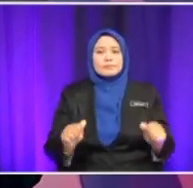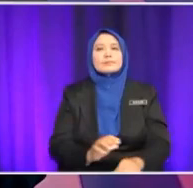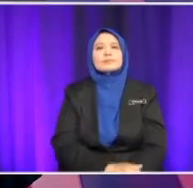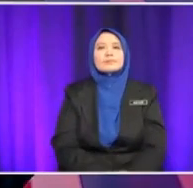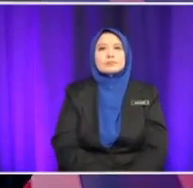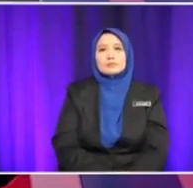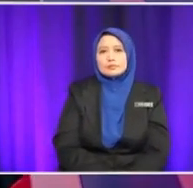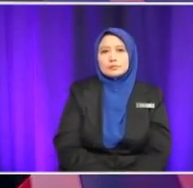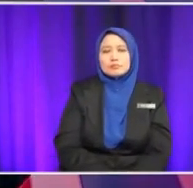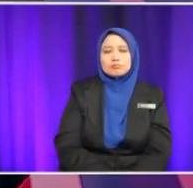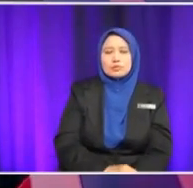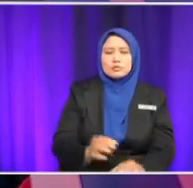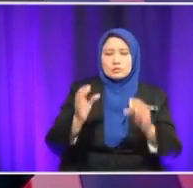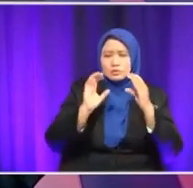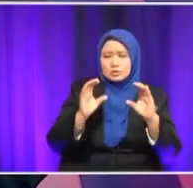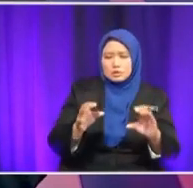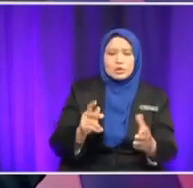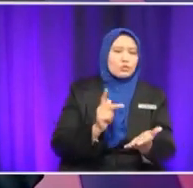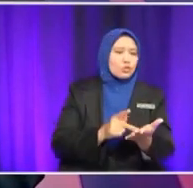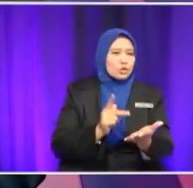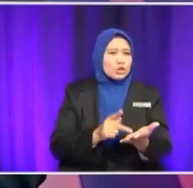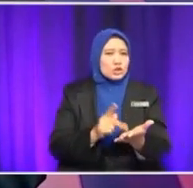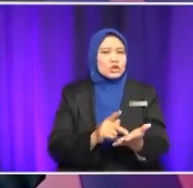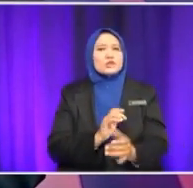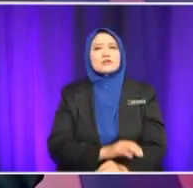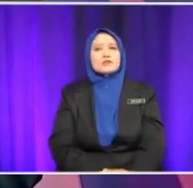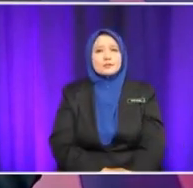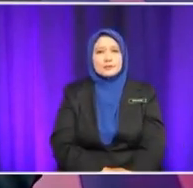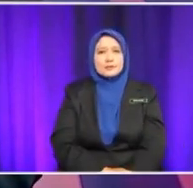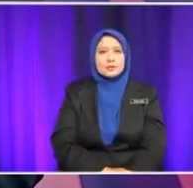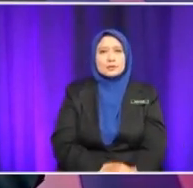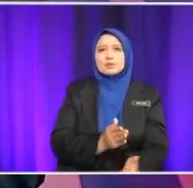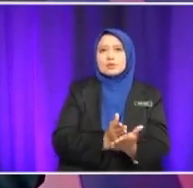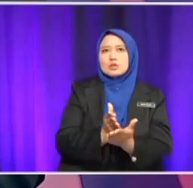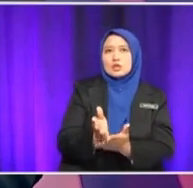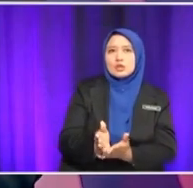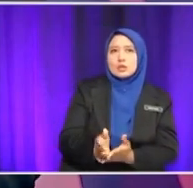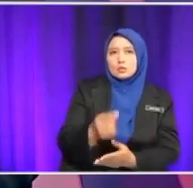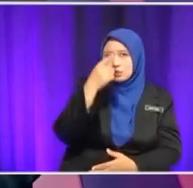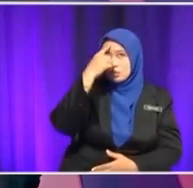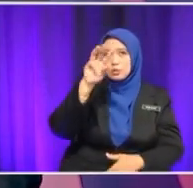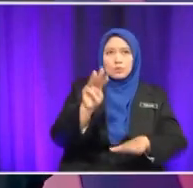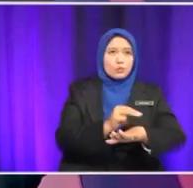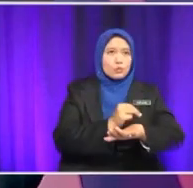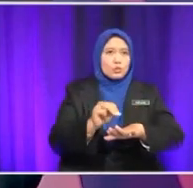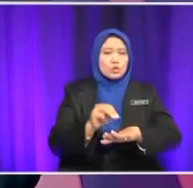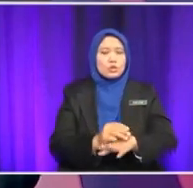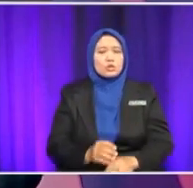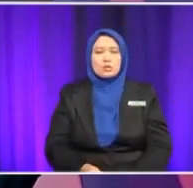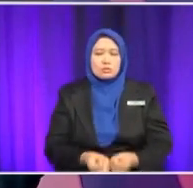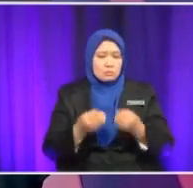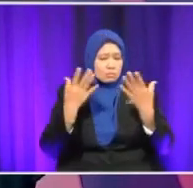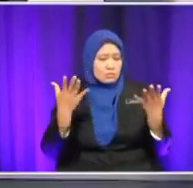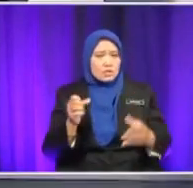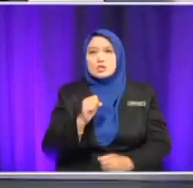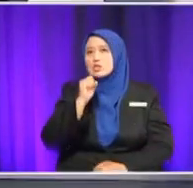kecakapan itu kelebihannya oke seterusnya music ah pencet tadilah banyak Kita penyanyi